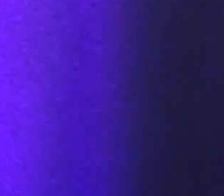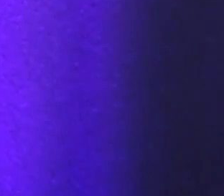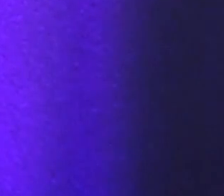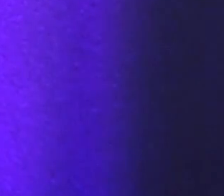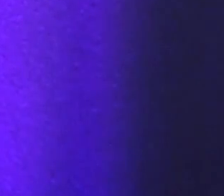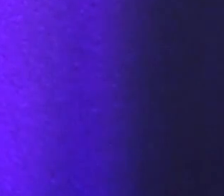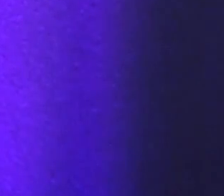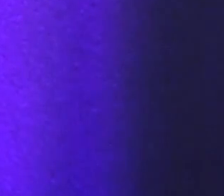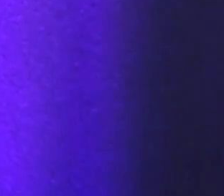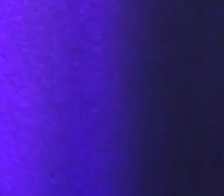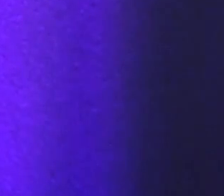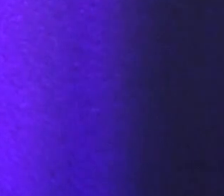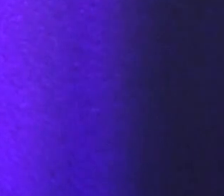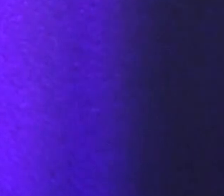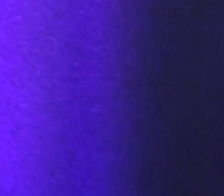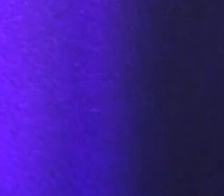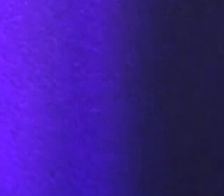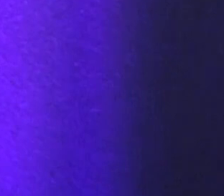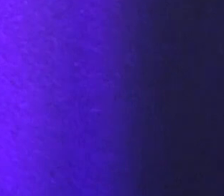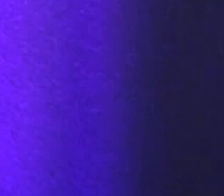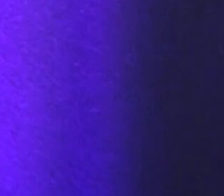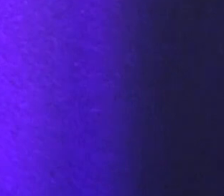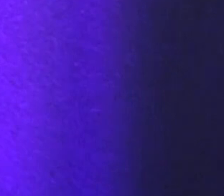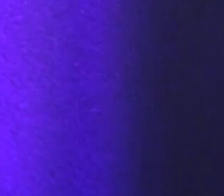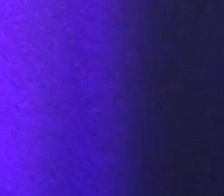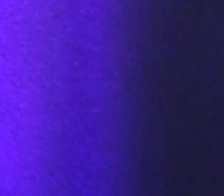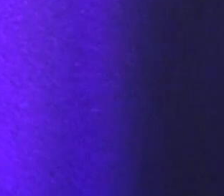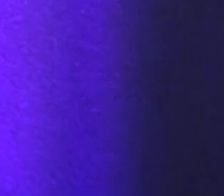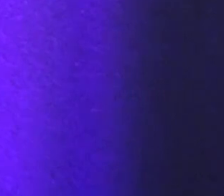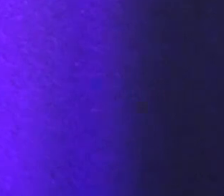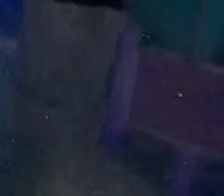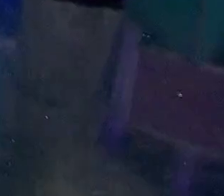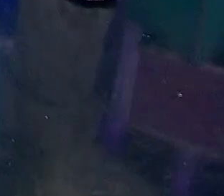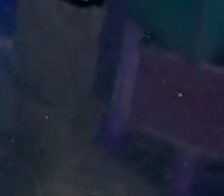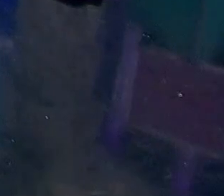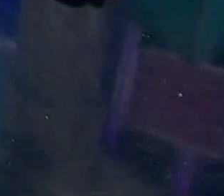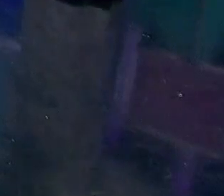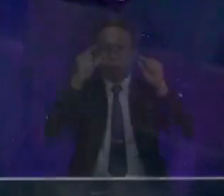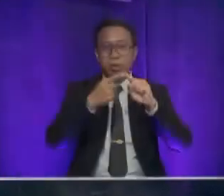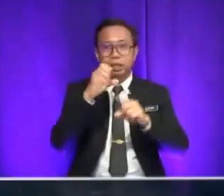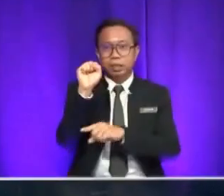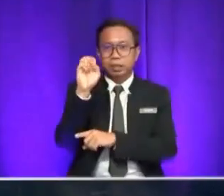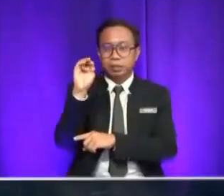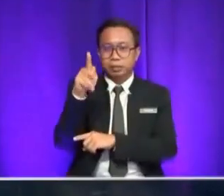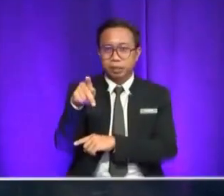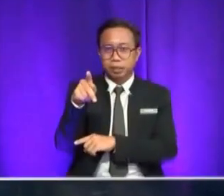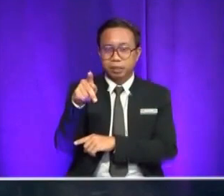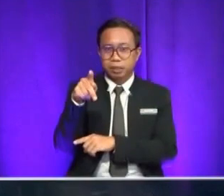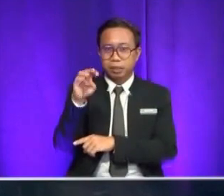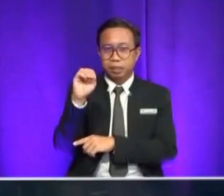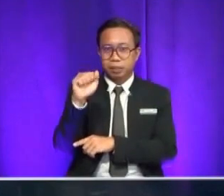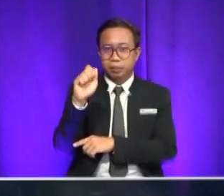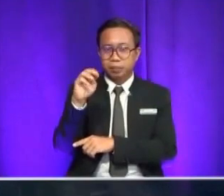matanya. Baik. Okey, baiklah. Inilah dia yang saya masukkan tadi. Guru daripada SMK Kampar Perak, Cikgu Faridah